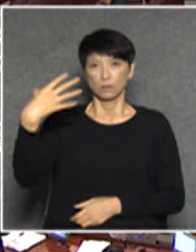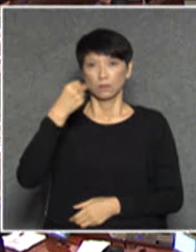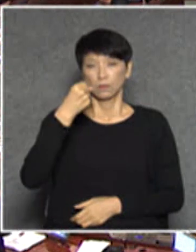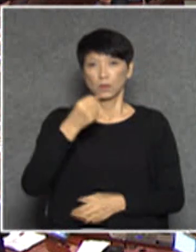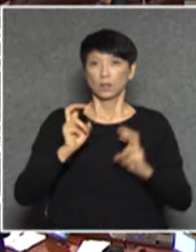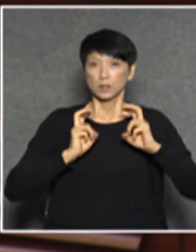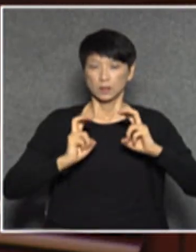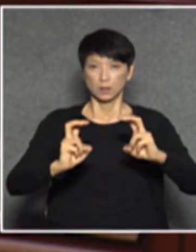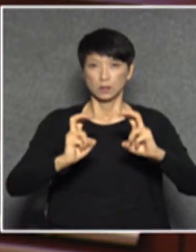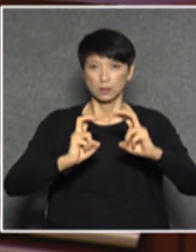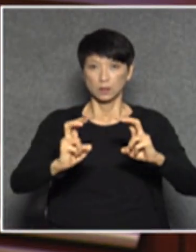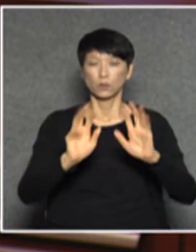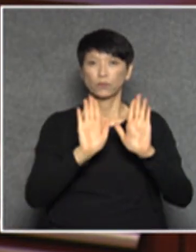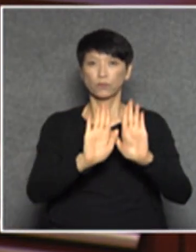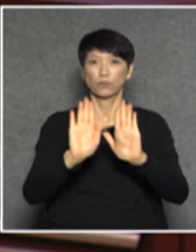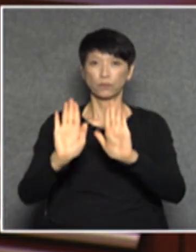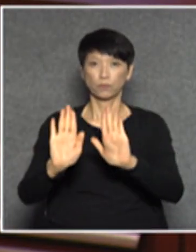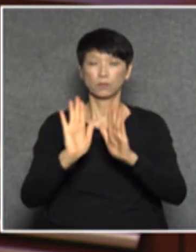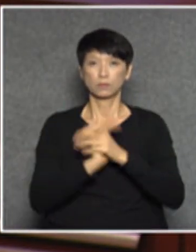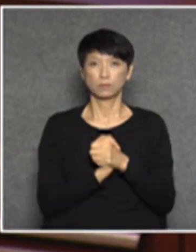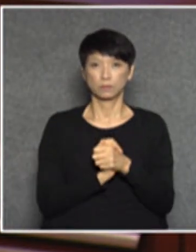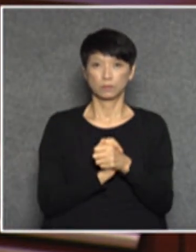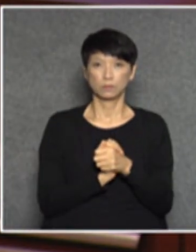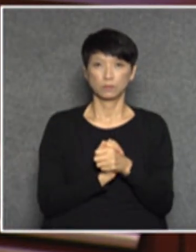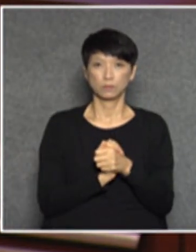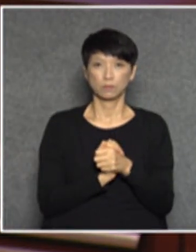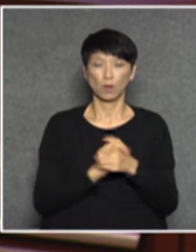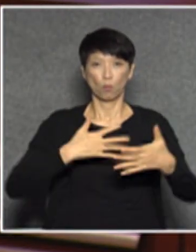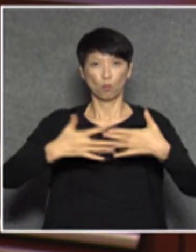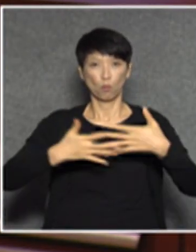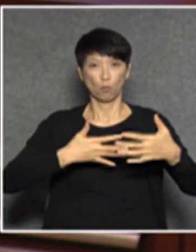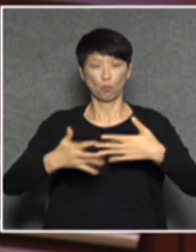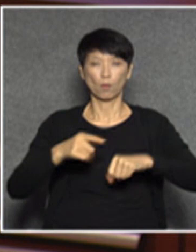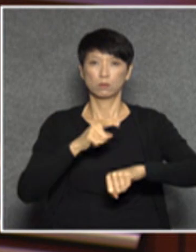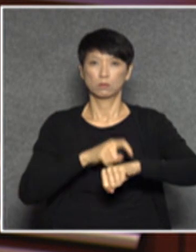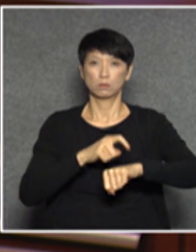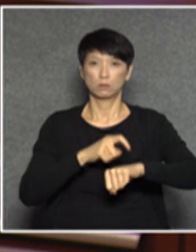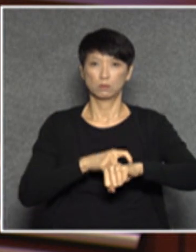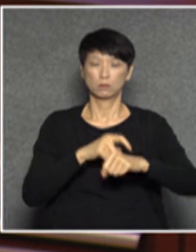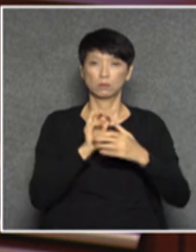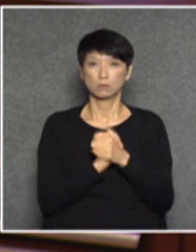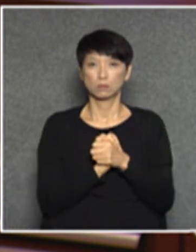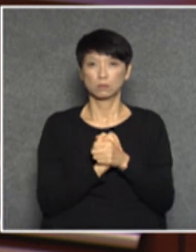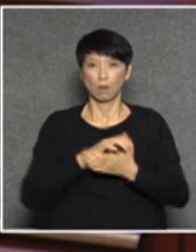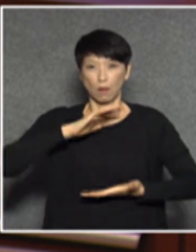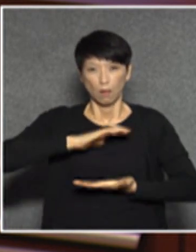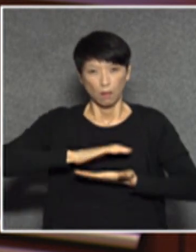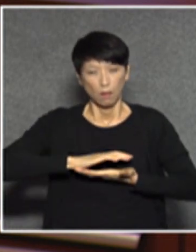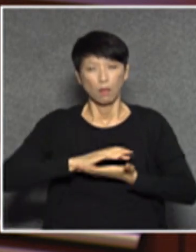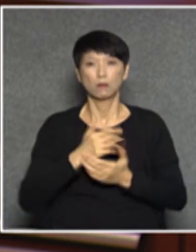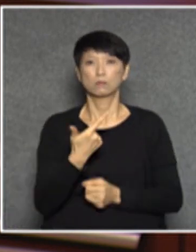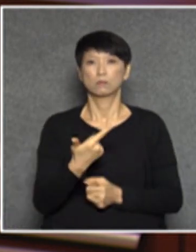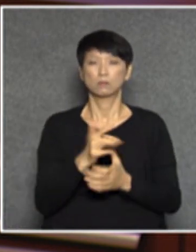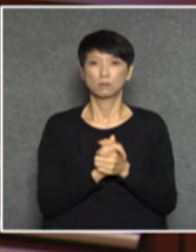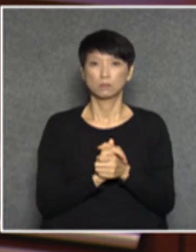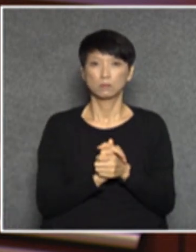路的服務呢很多時都會在最繁忙的時間呢是受到很大的壓力的，咁好似而